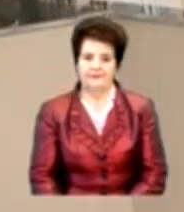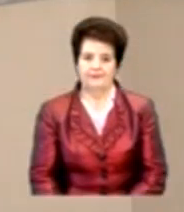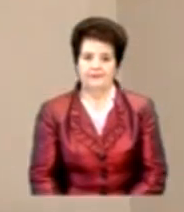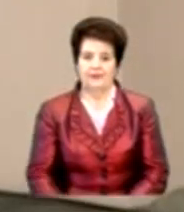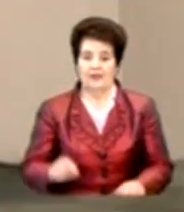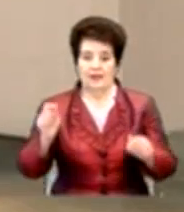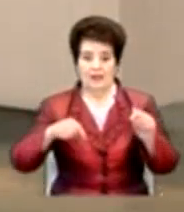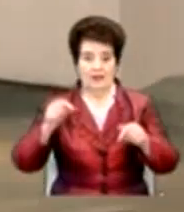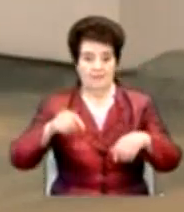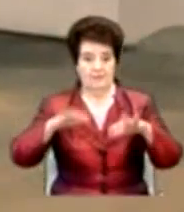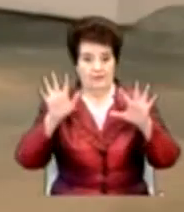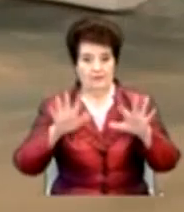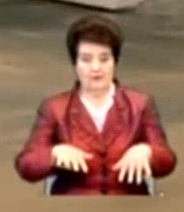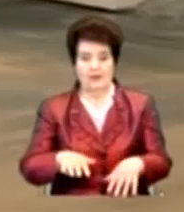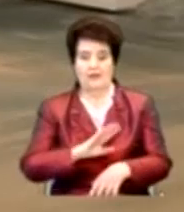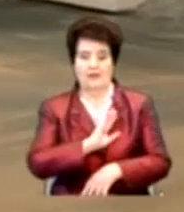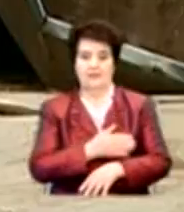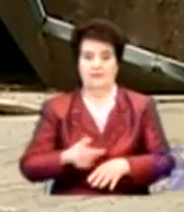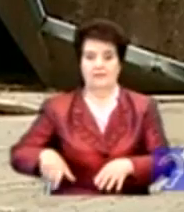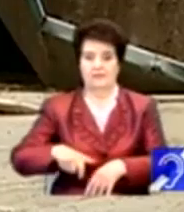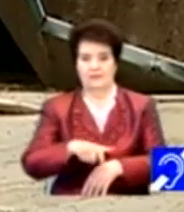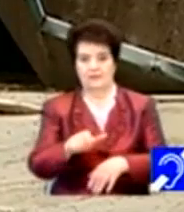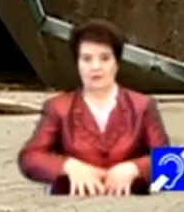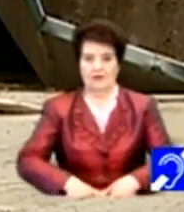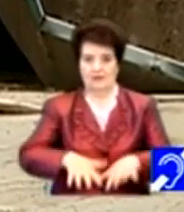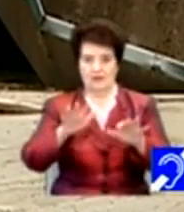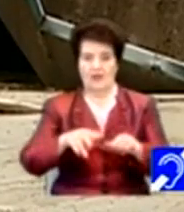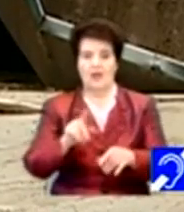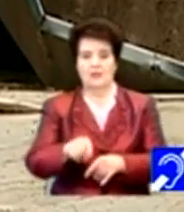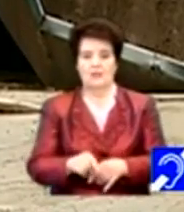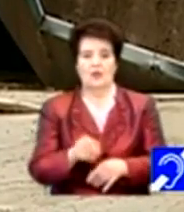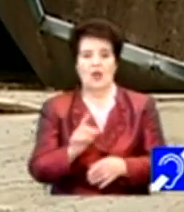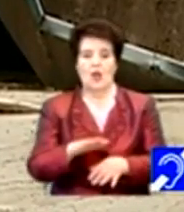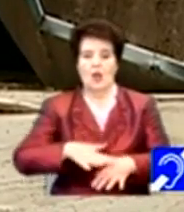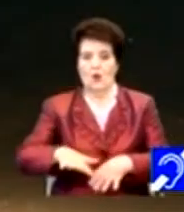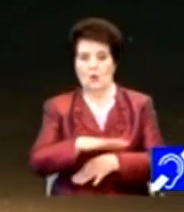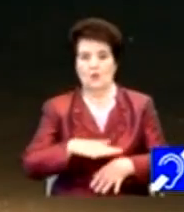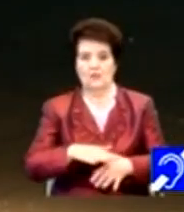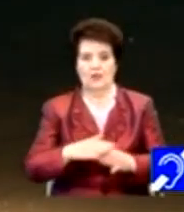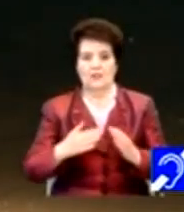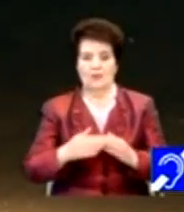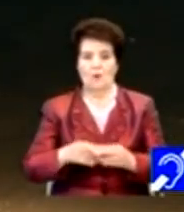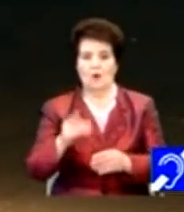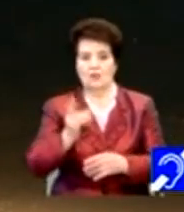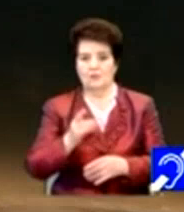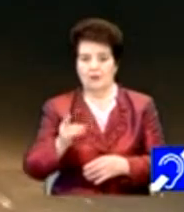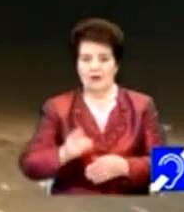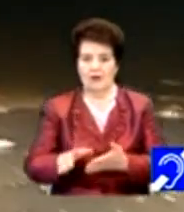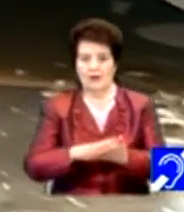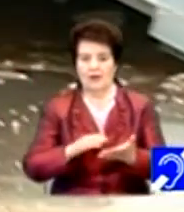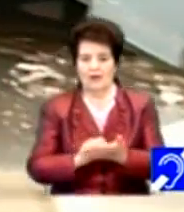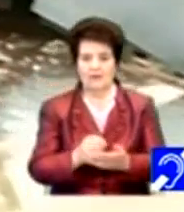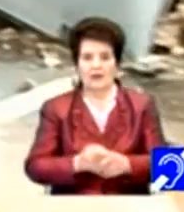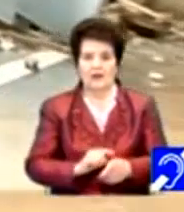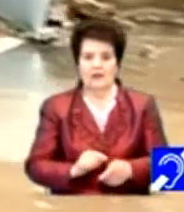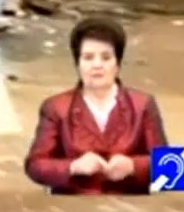A plouat torențial astăzi la Chișinău, iar șuvoaiele au inundat străzile și curțile de bloc. Un zid s-a prăbușit peste o parcare. Codul galben de vreme e valabil